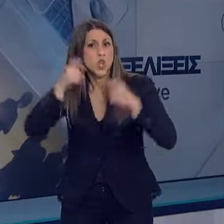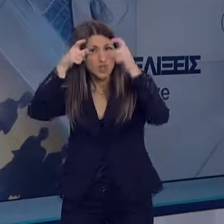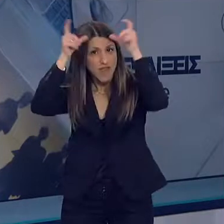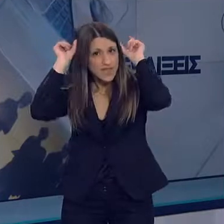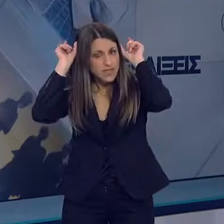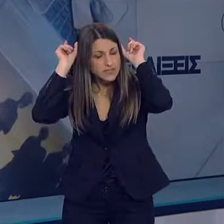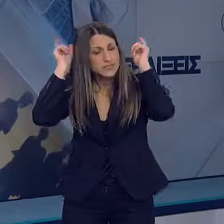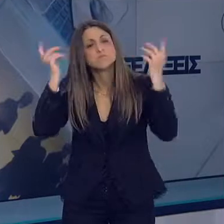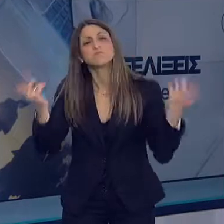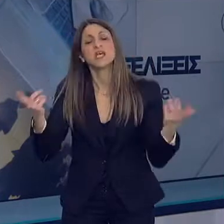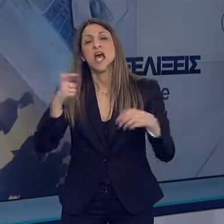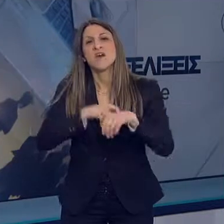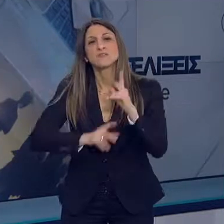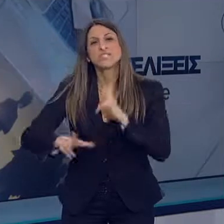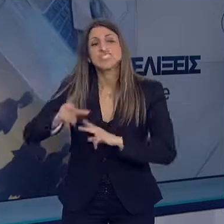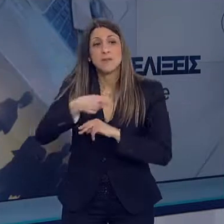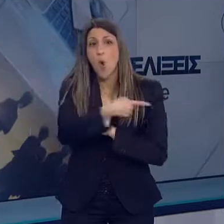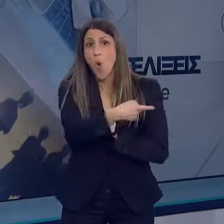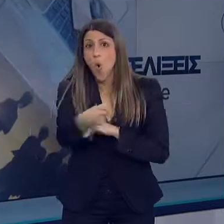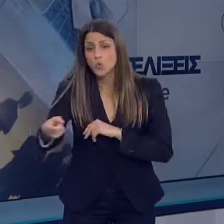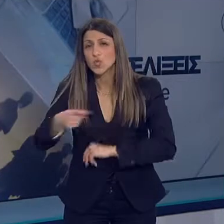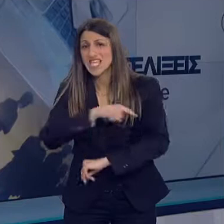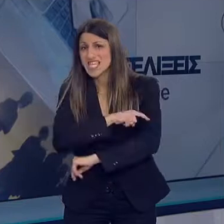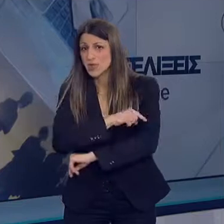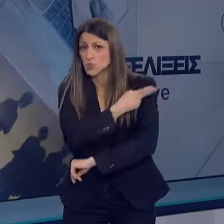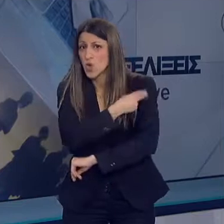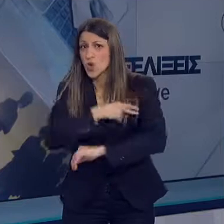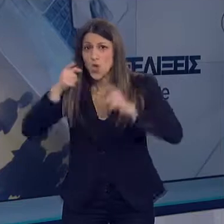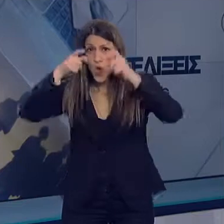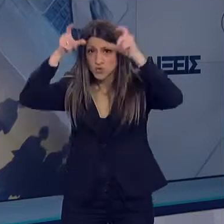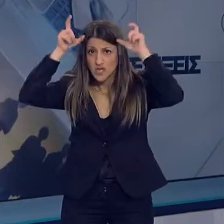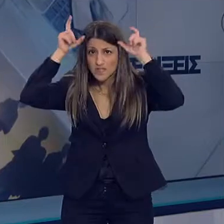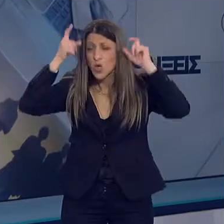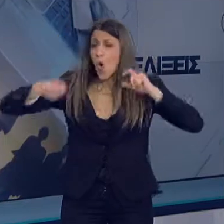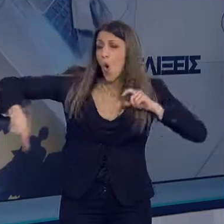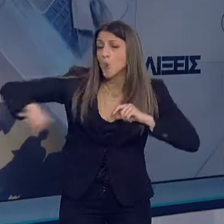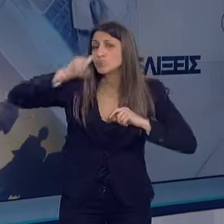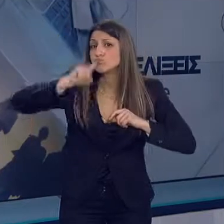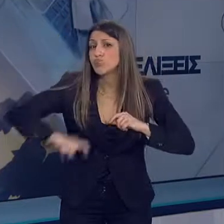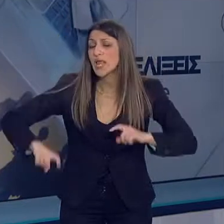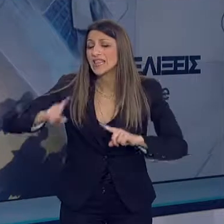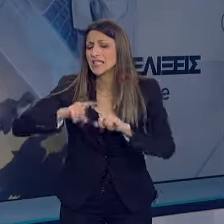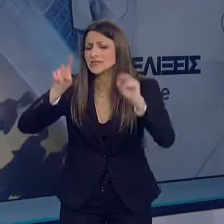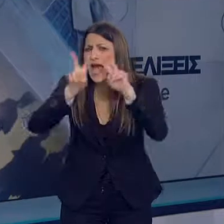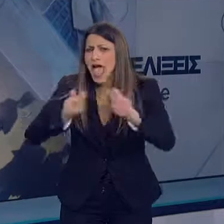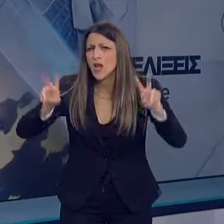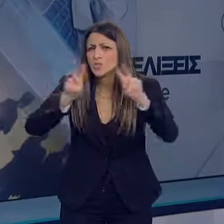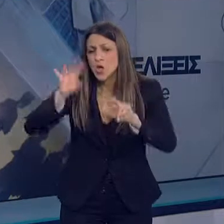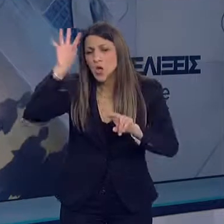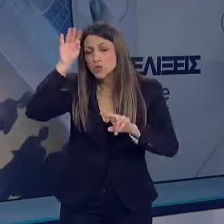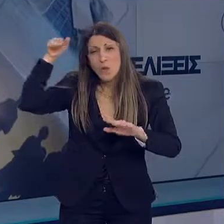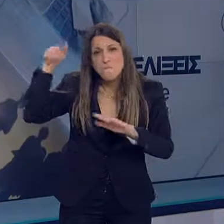για έναν μαζικό έλεγχο των επαγγελματιών υγείας στην πρώτη φάση επανόδου μιας χώρας στην κανονικότητα, ώστε να αποτρέψει